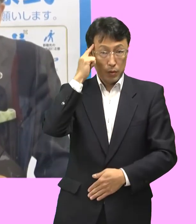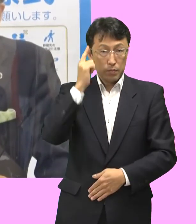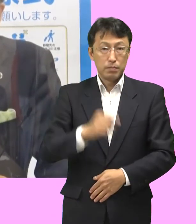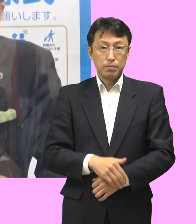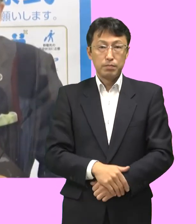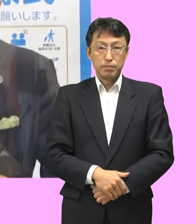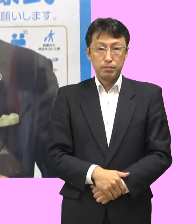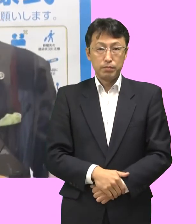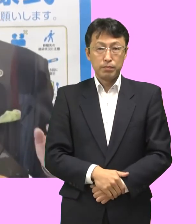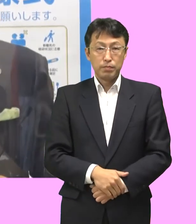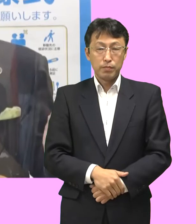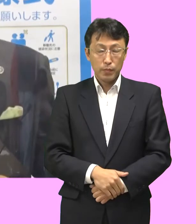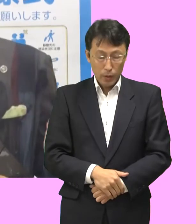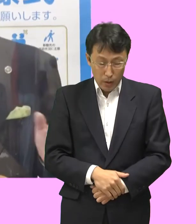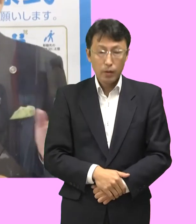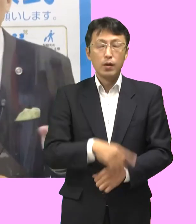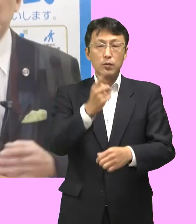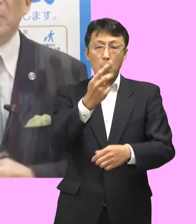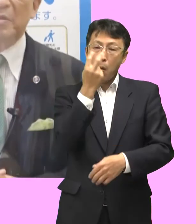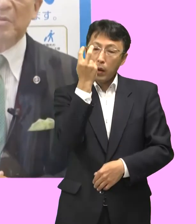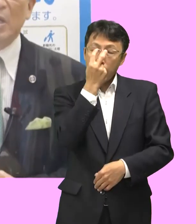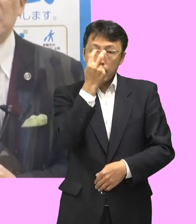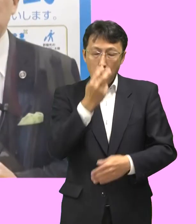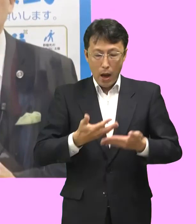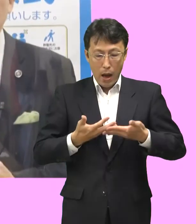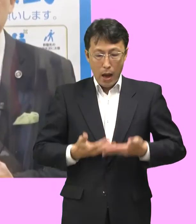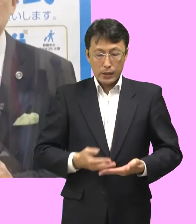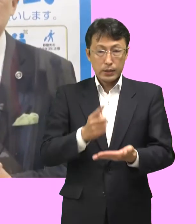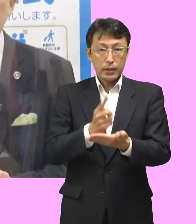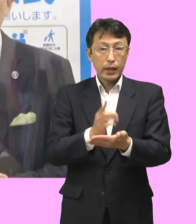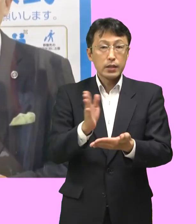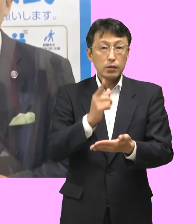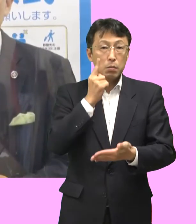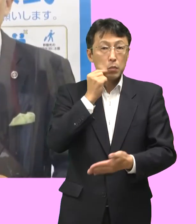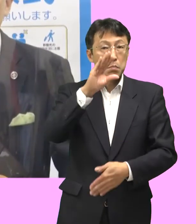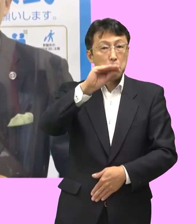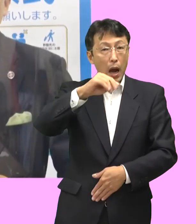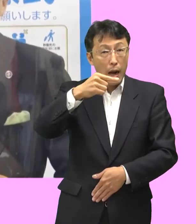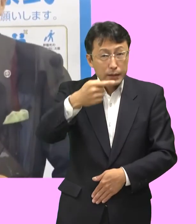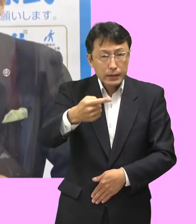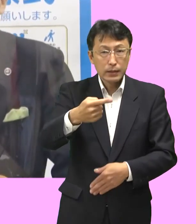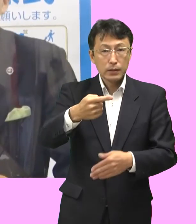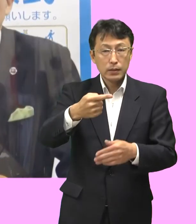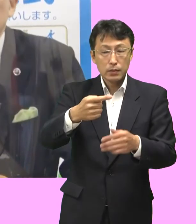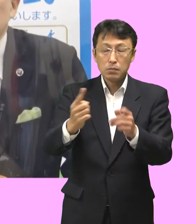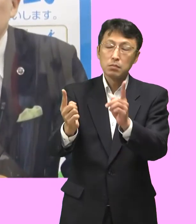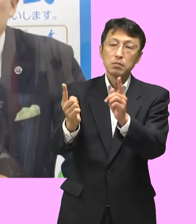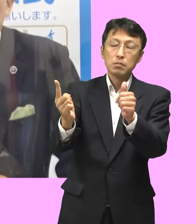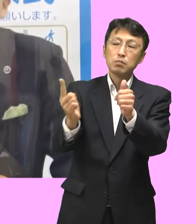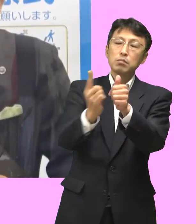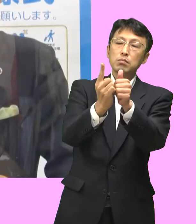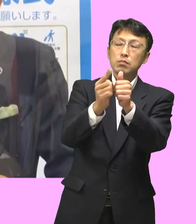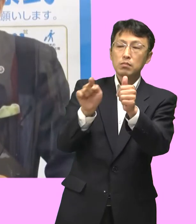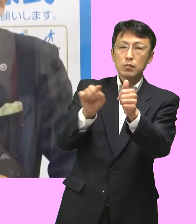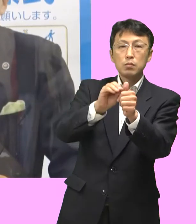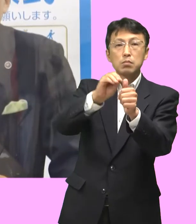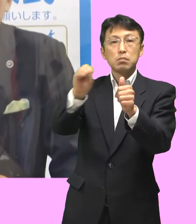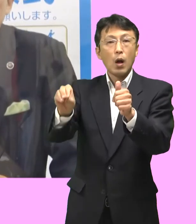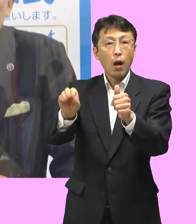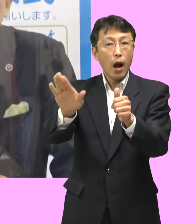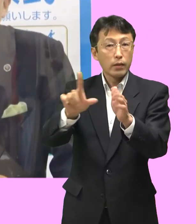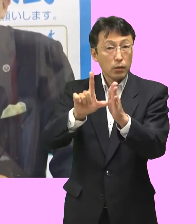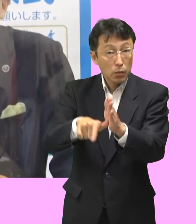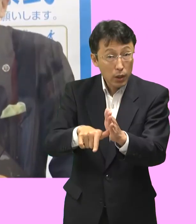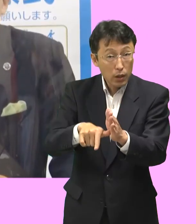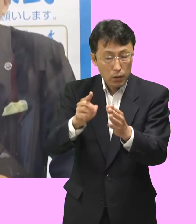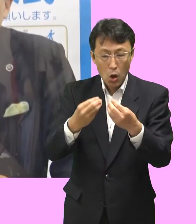検査をすることが安心だけじゃなくて、もし万が一、感染された場合はですね、いわゆるクラスターの発生などが